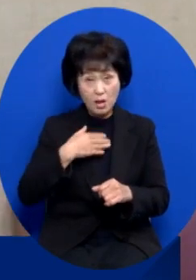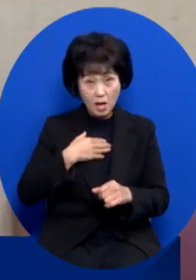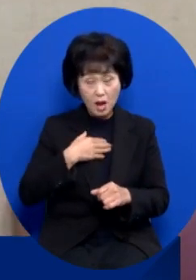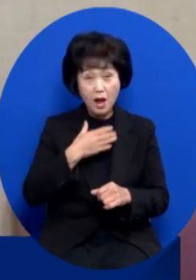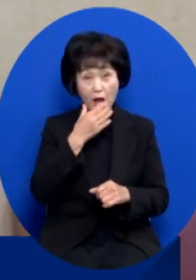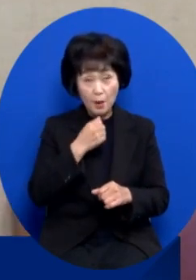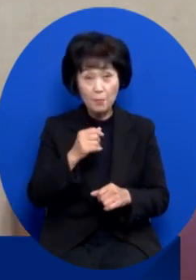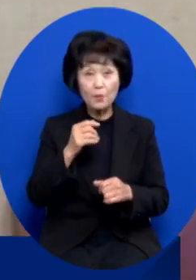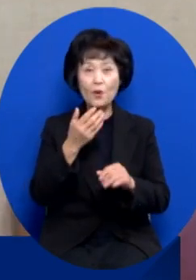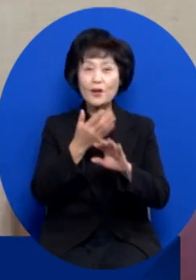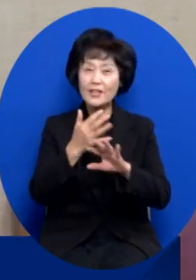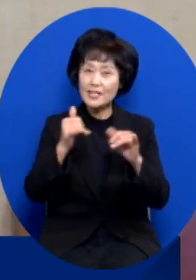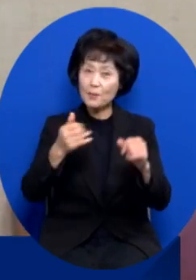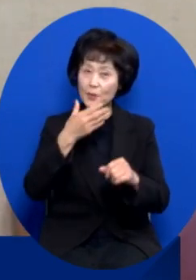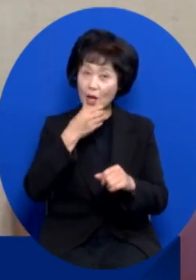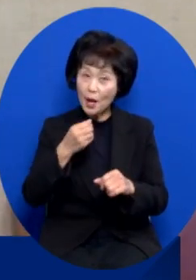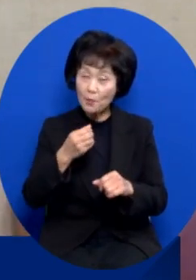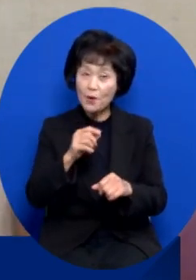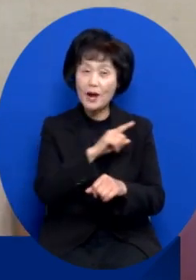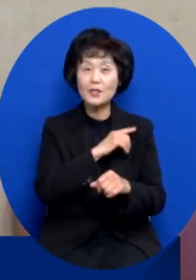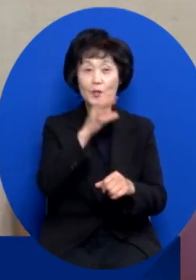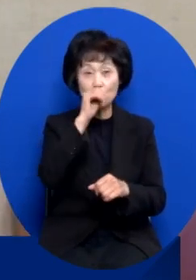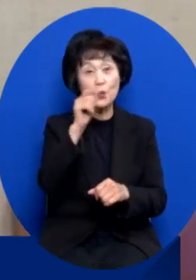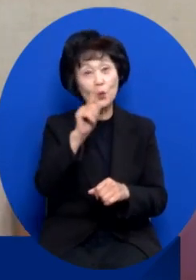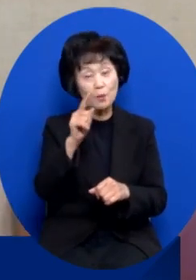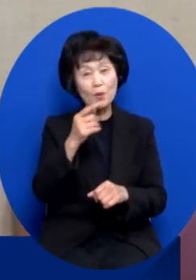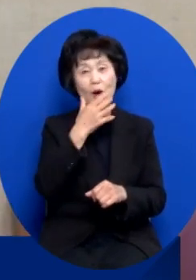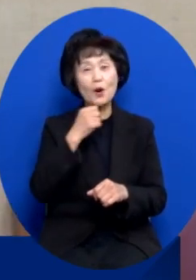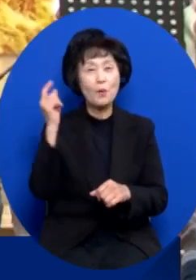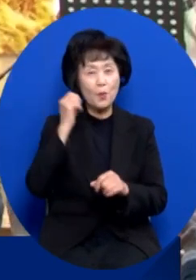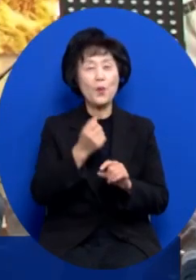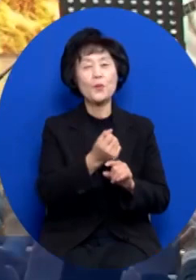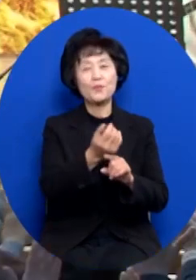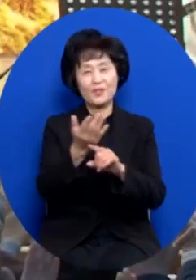하는 가장 좋은 것이 뭐냐면 복음 전도입니다.